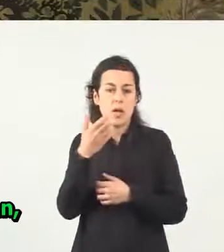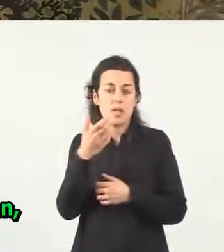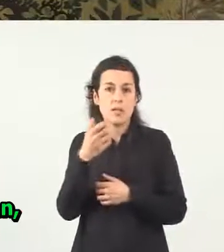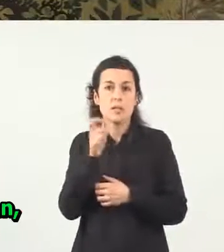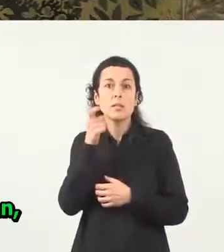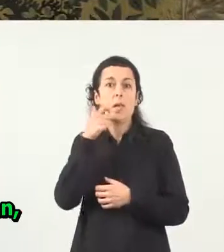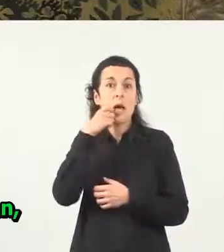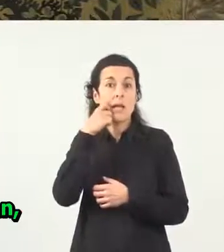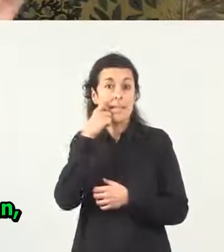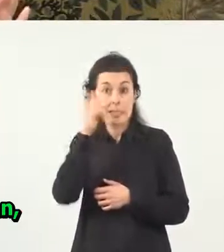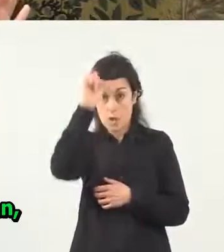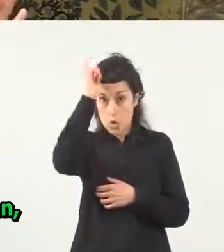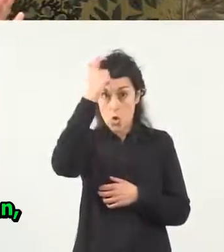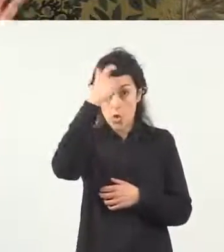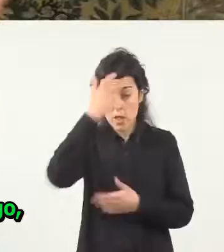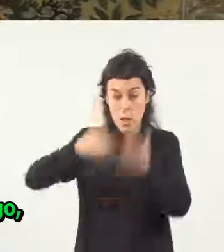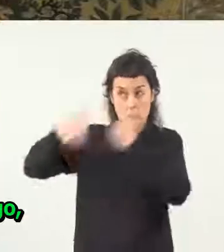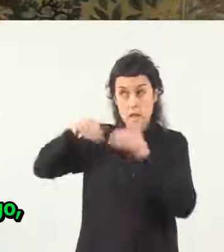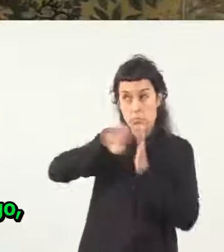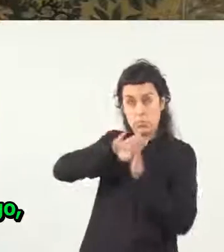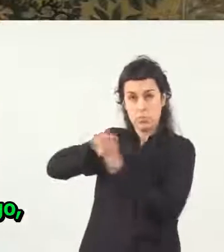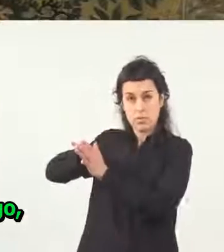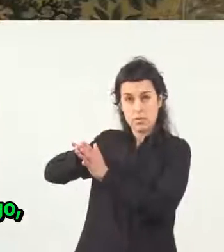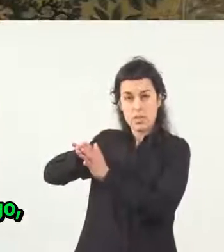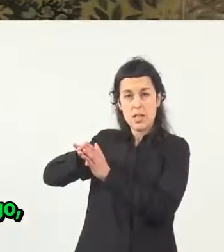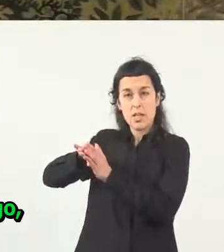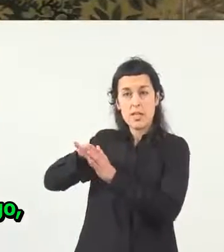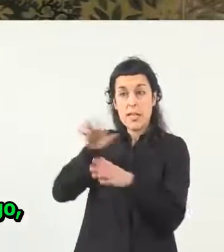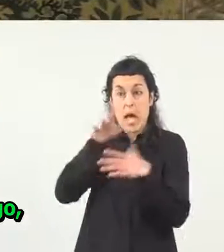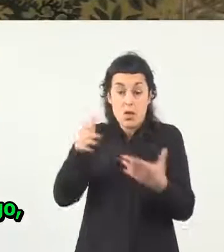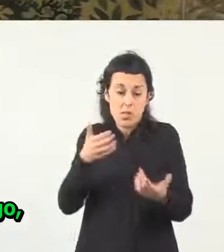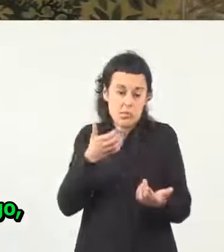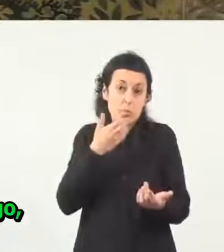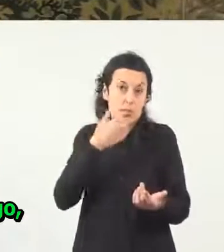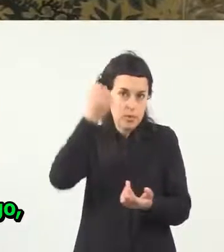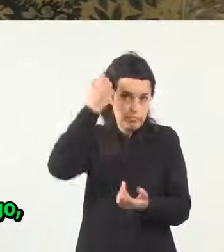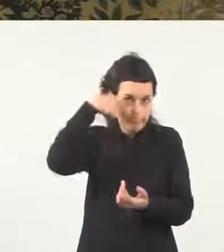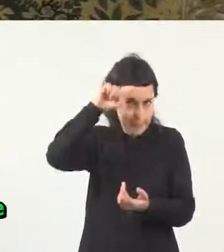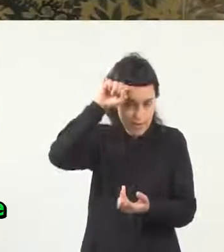momentu batean utzi genuen alde batera, eta gaur egun, adibidez, ni antropologia